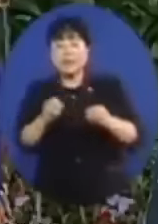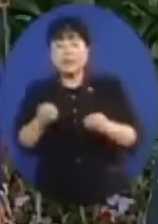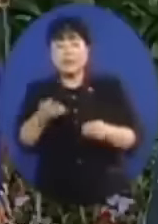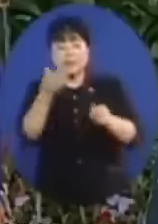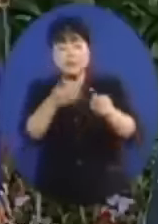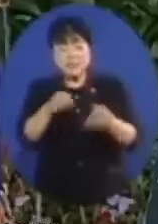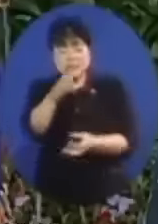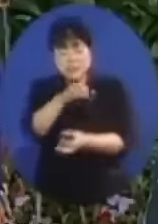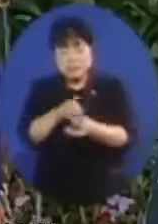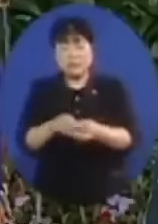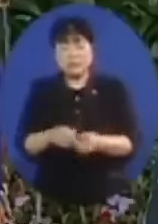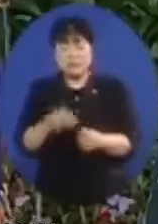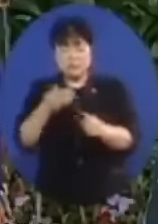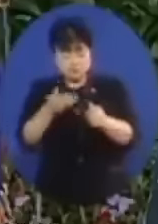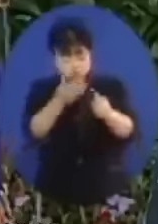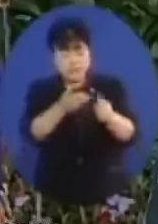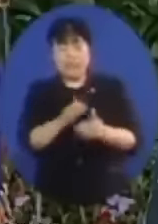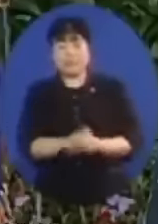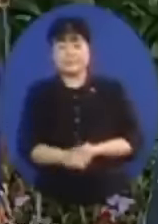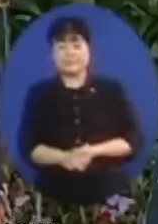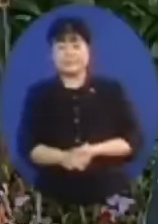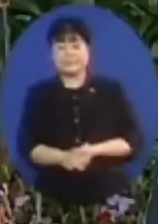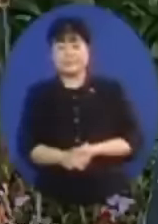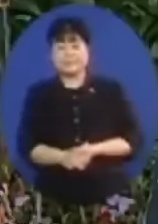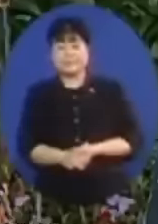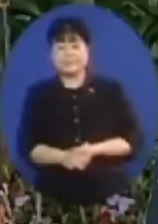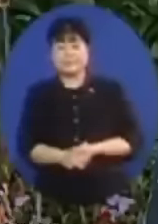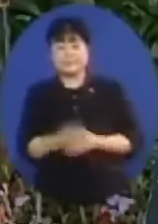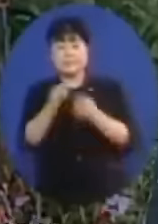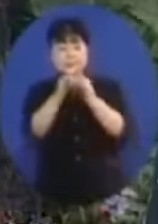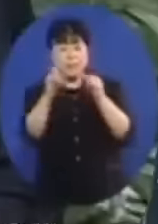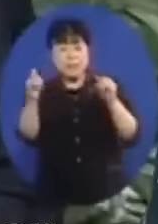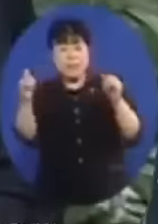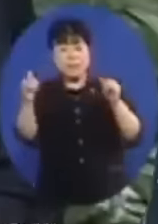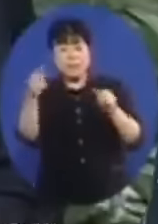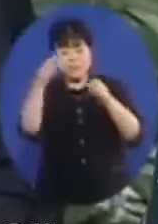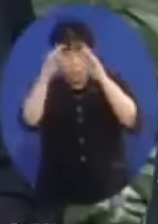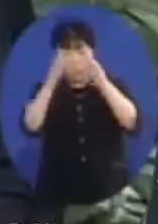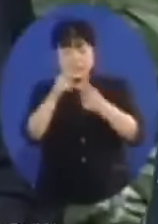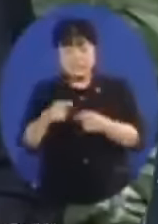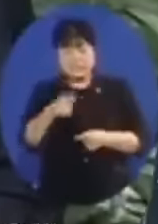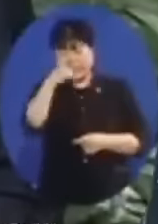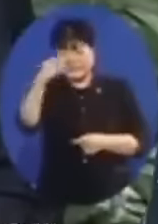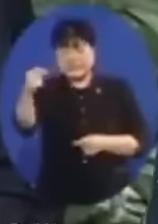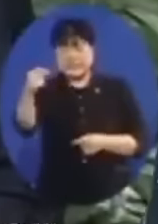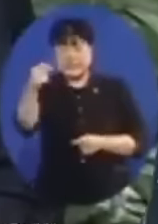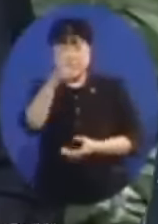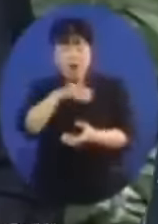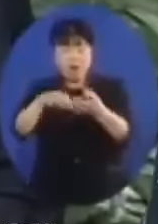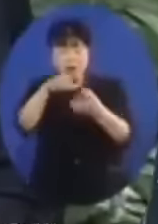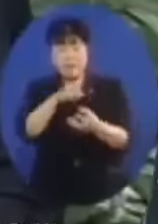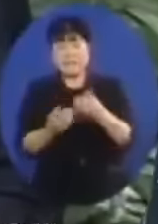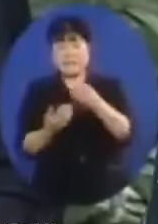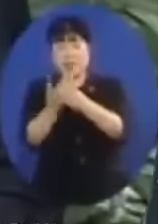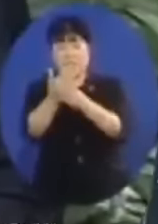가시 덤불과 은극기를 낼 것이라. 우리 인생에 눈에 안 보이는 가시와 은극기가